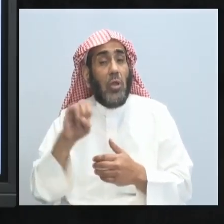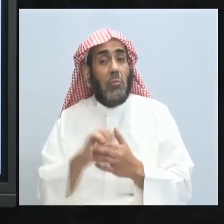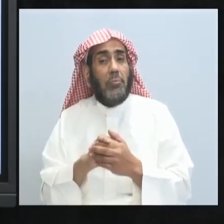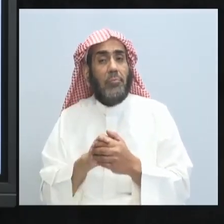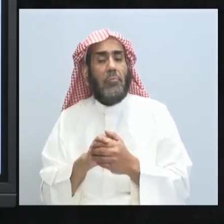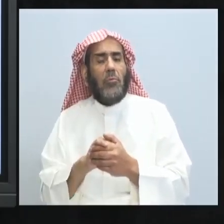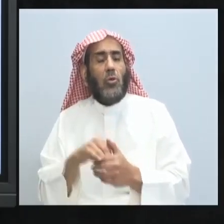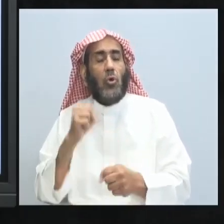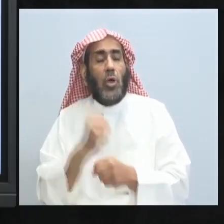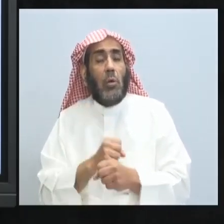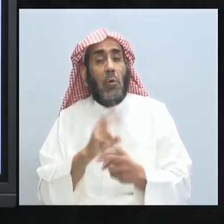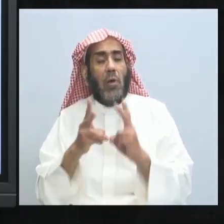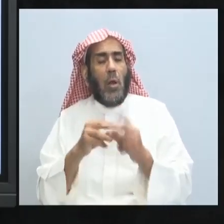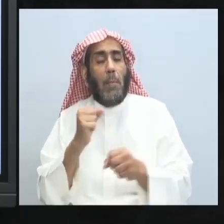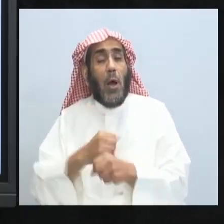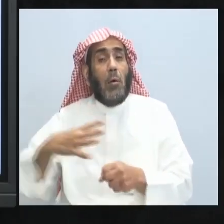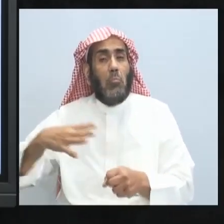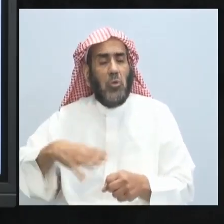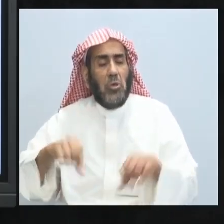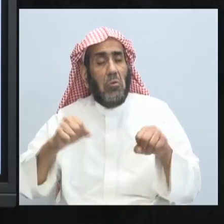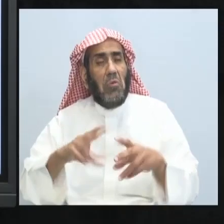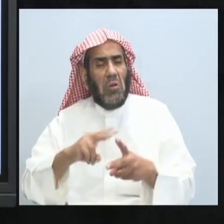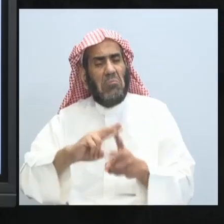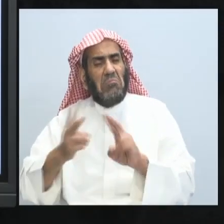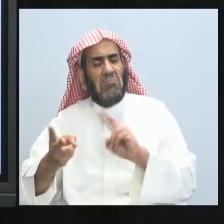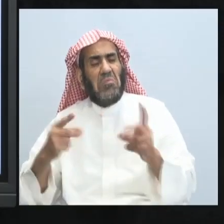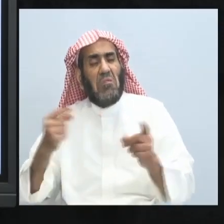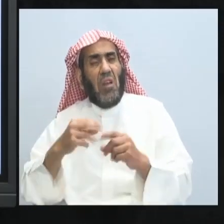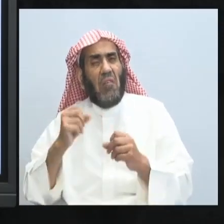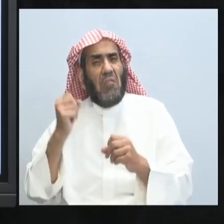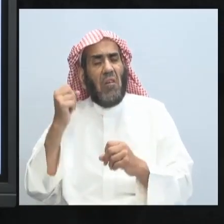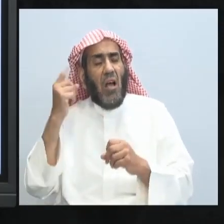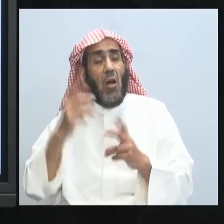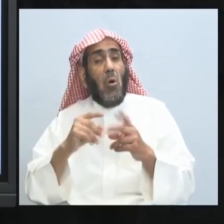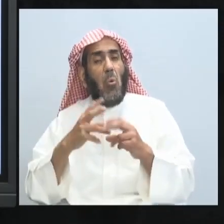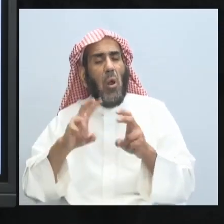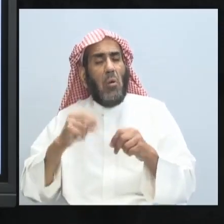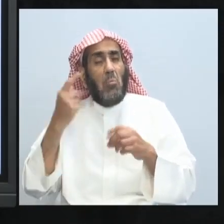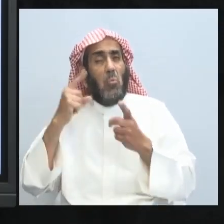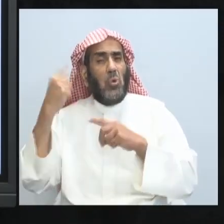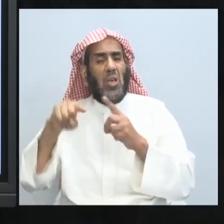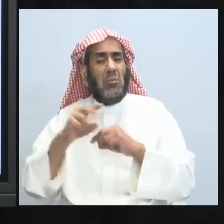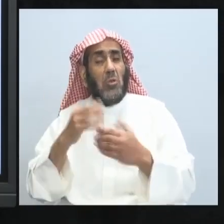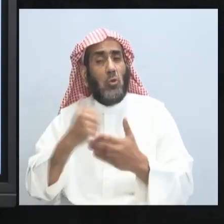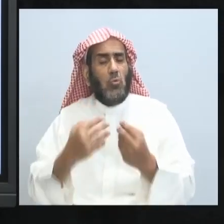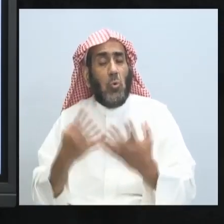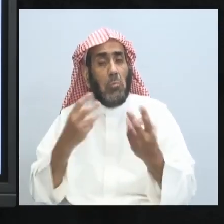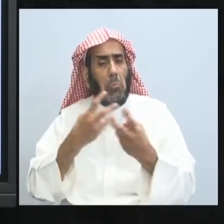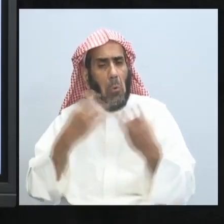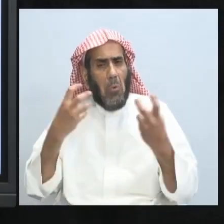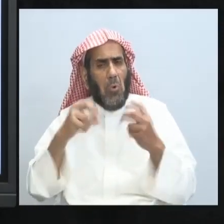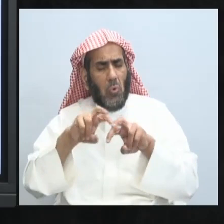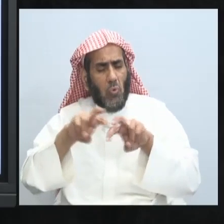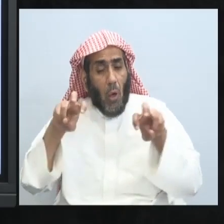وتقيم فعاليه مع مدير فعاليه قد يكون لديه اختلاف في الافكار في المعتقدات وبالتالي حينما يات الجمهور يكتشف ان